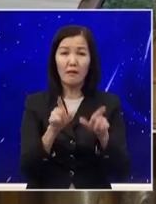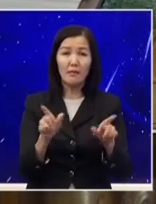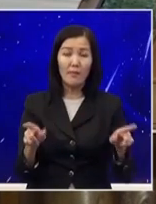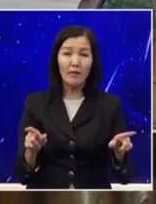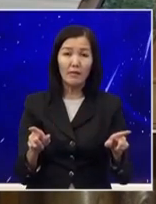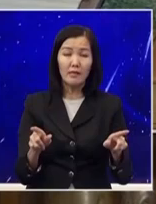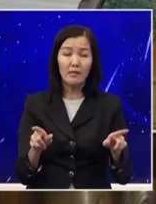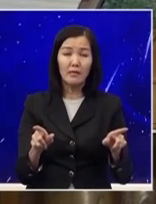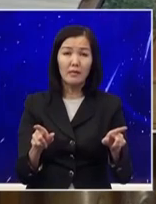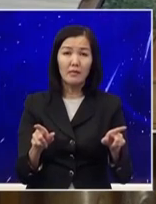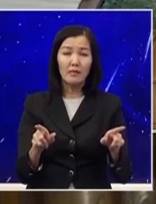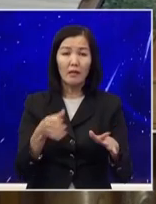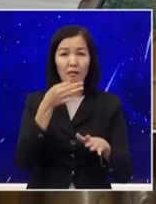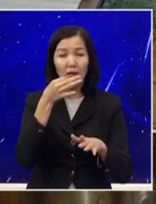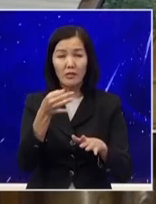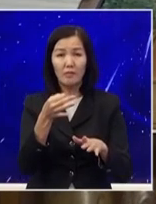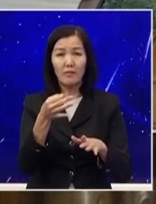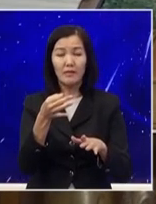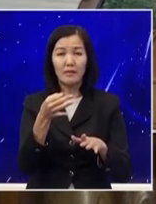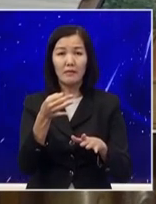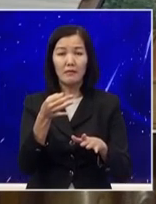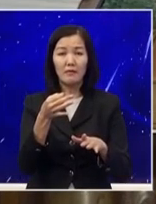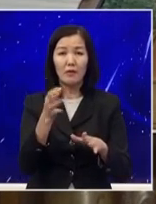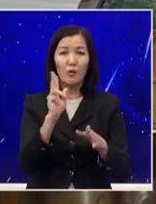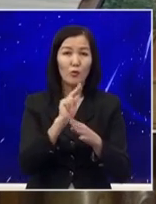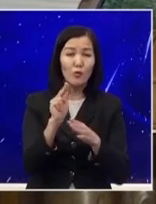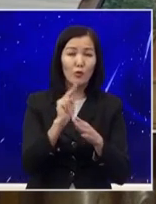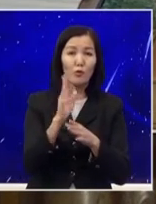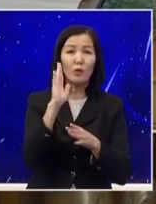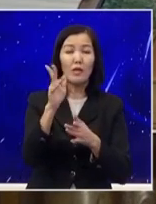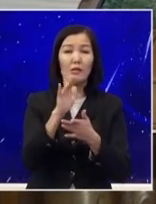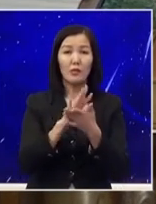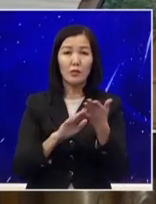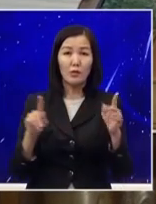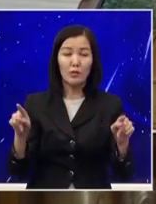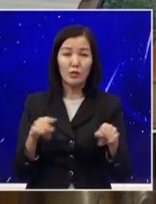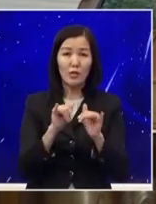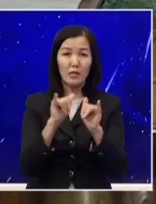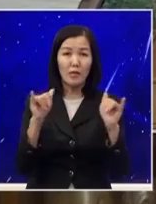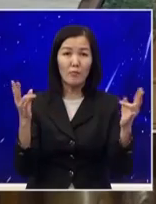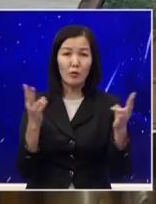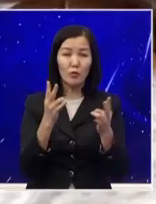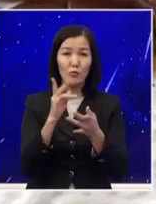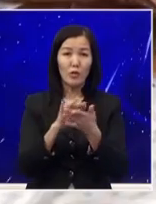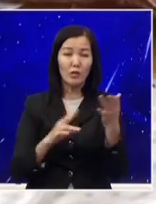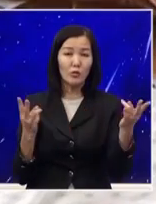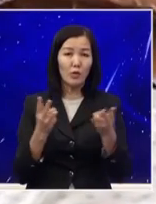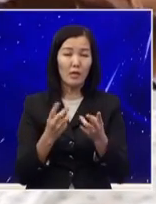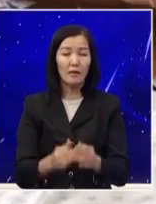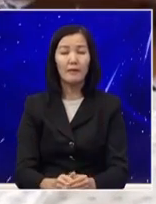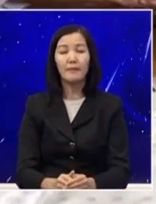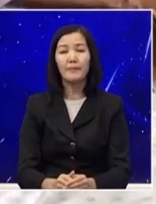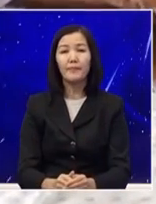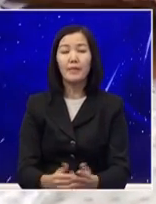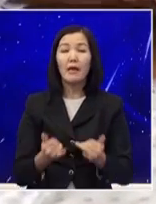азаматтардың, ақсақалдардың тәжірибесін ары қарай жандандыру керек, ары қарай жалғастыру керек. Қадірлі